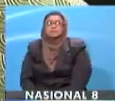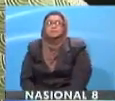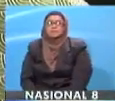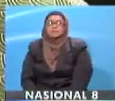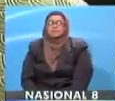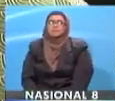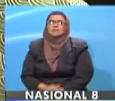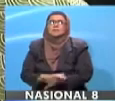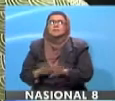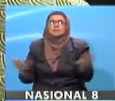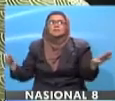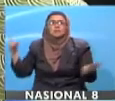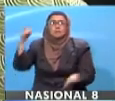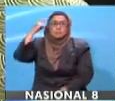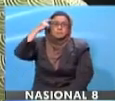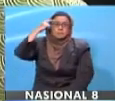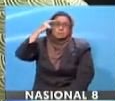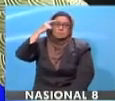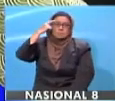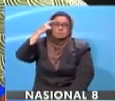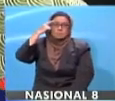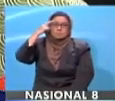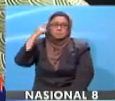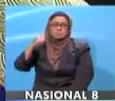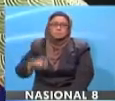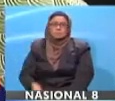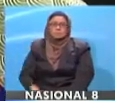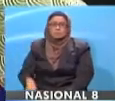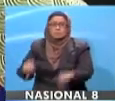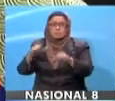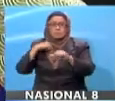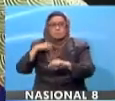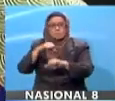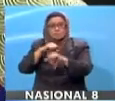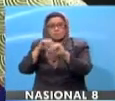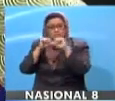Dan jangan ingat affiliate ahli-ahli